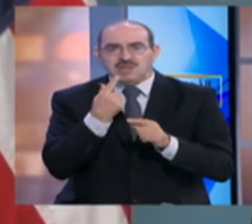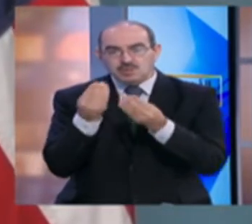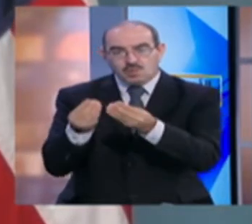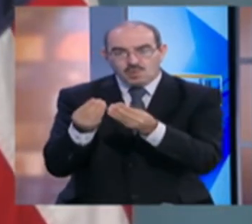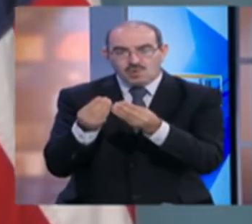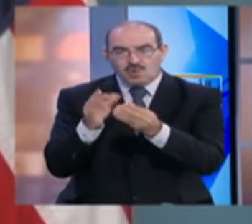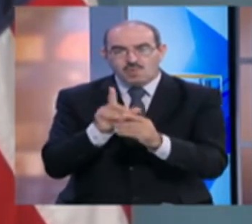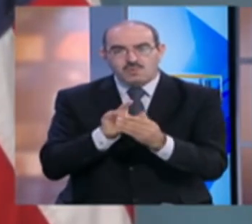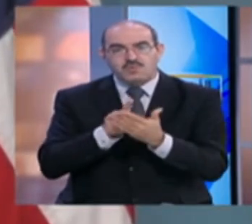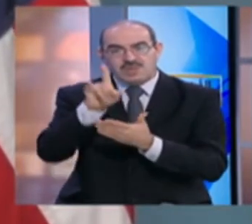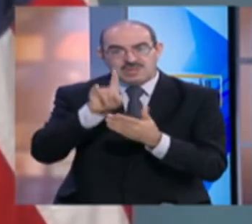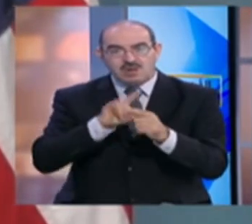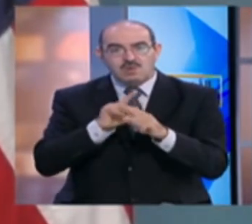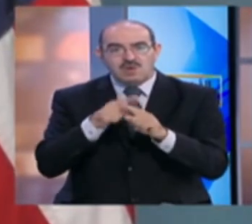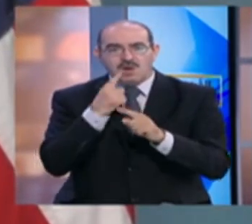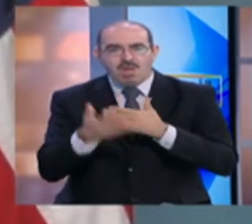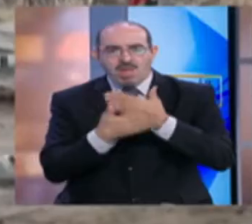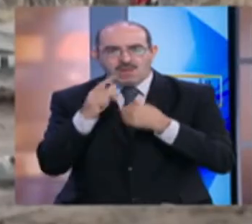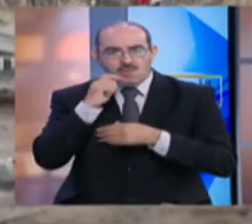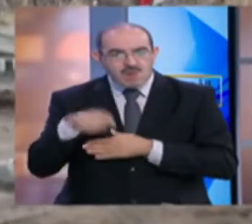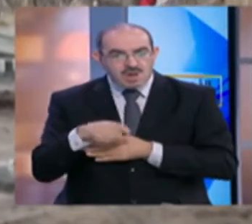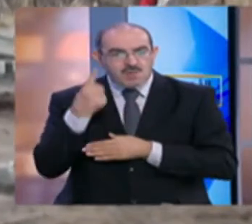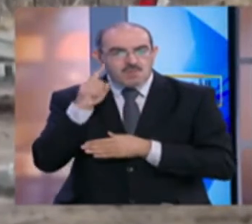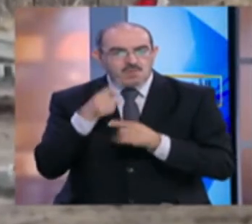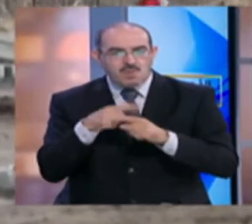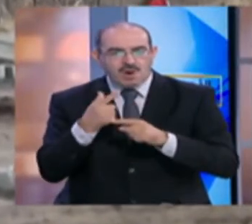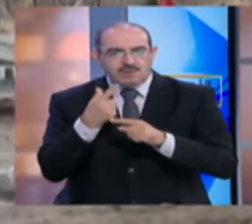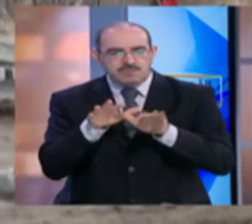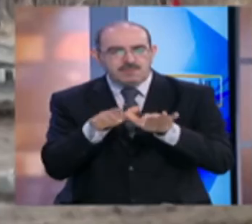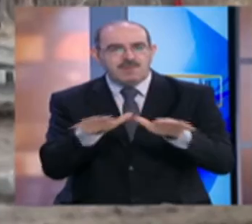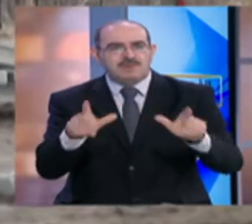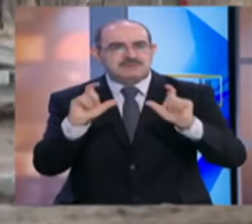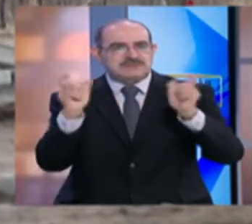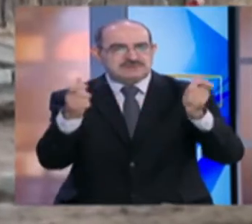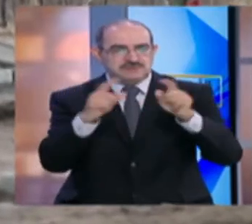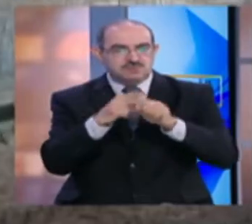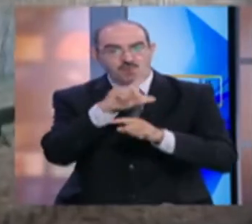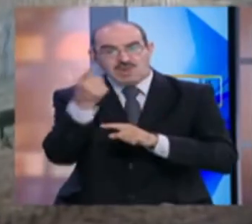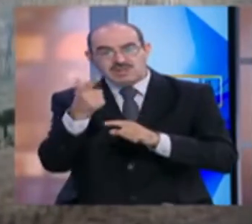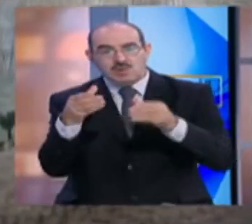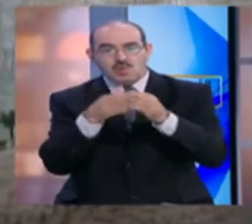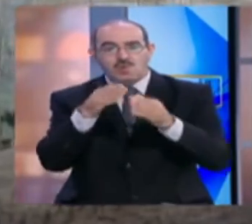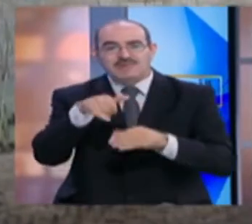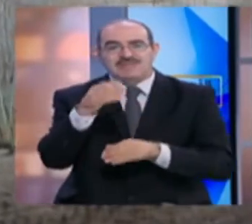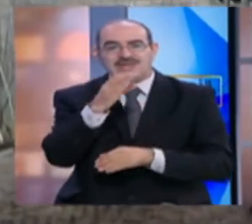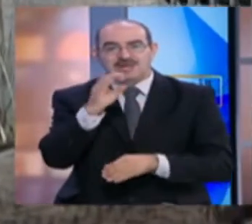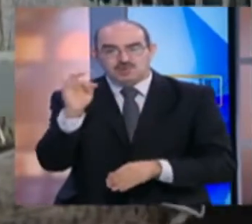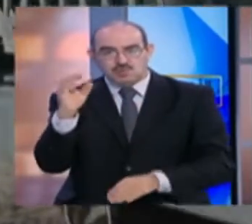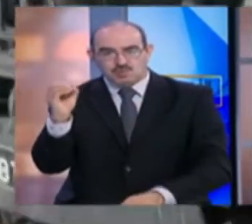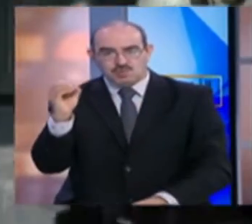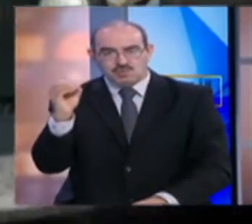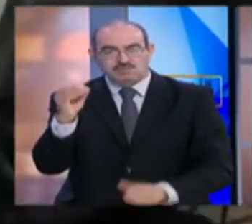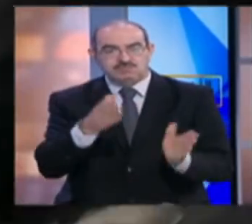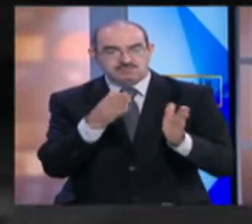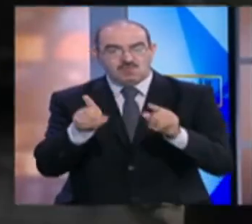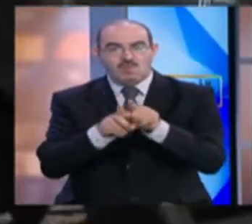نوع ميغ 29 إلى أوكرانيا تخوفا من توسع رقعة الصراع إلى دول حلف الناتو. سياسيين يرتقب